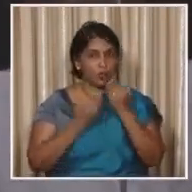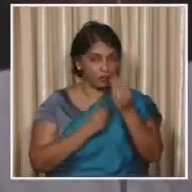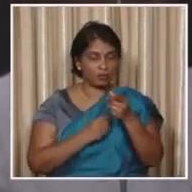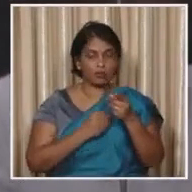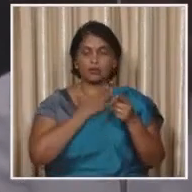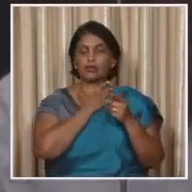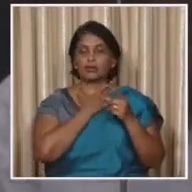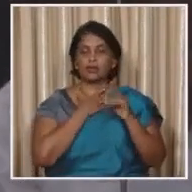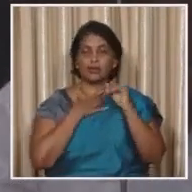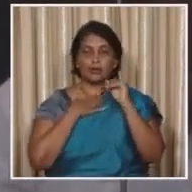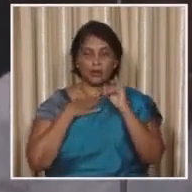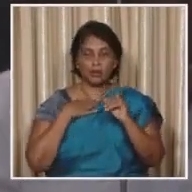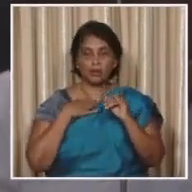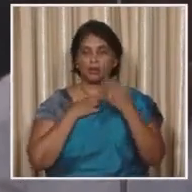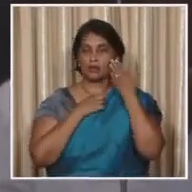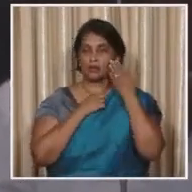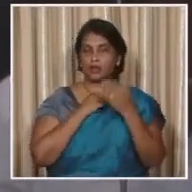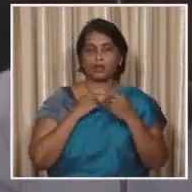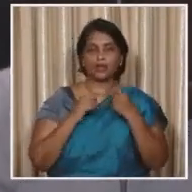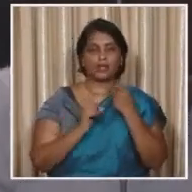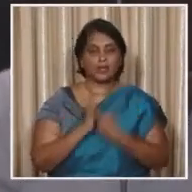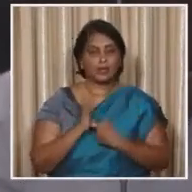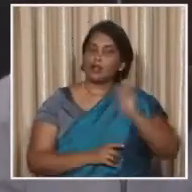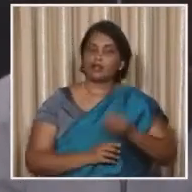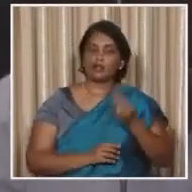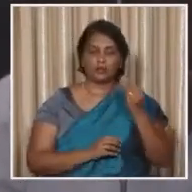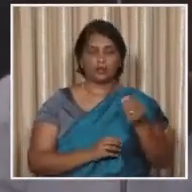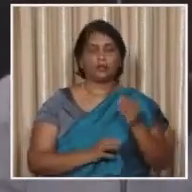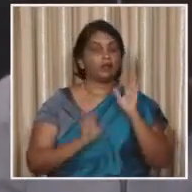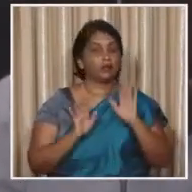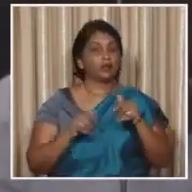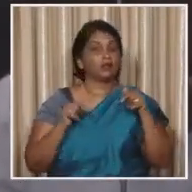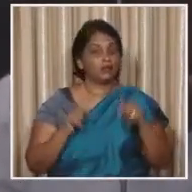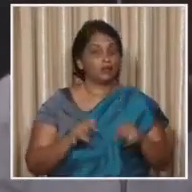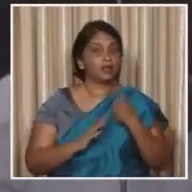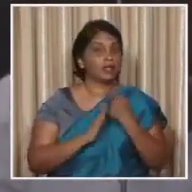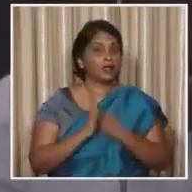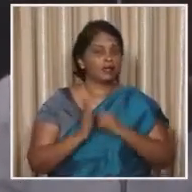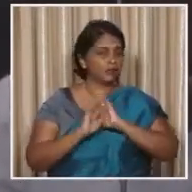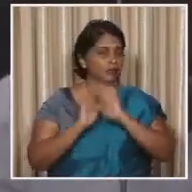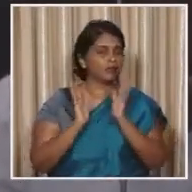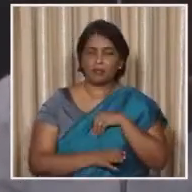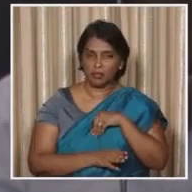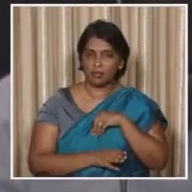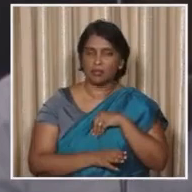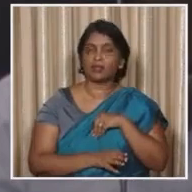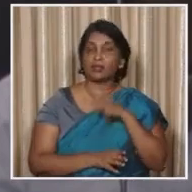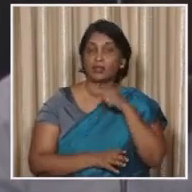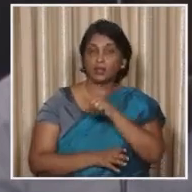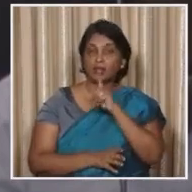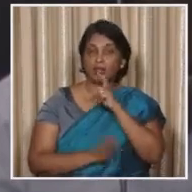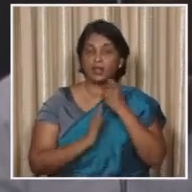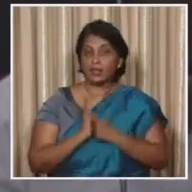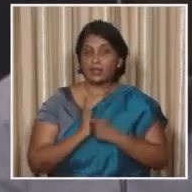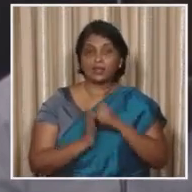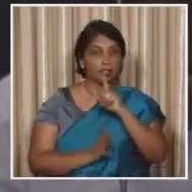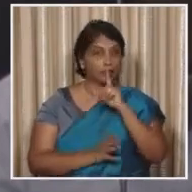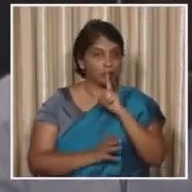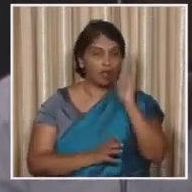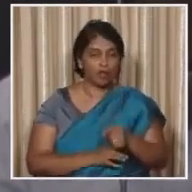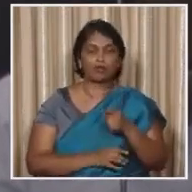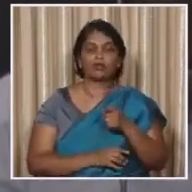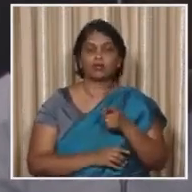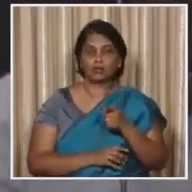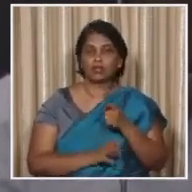පෙන්වීම වැරදියට අර්ථකථනය කළා නීතිපතිවරයා ඒකට අනුමැතිය දුන්නා. හැබැයි අදත් නීති ශාස්ත්‍රයේ බොහෝ දෙනෙක් පිළිගන්නවා එදා ඒ නීතිපතිවරයා දීපු